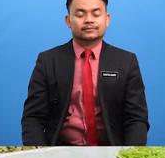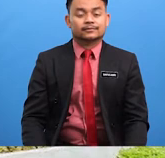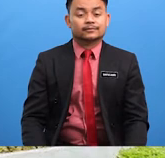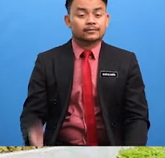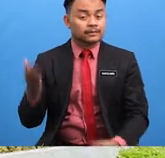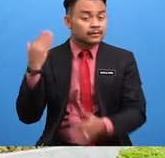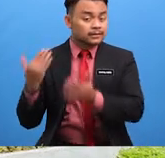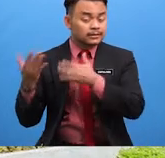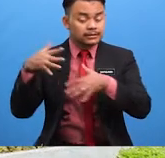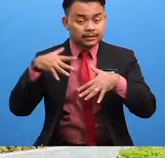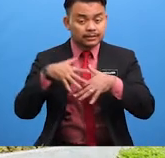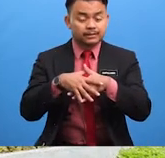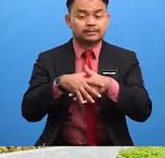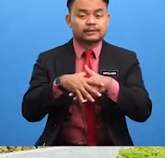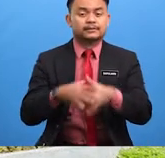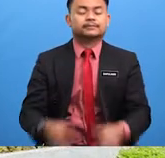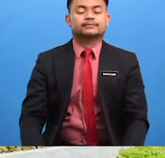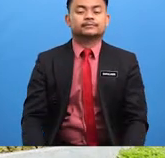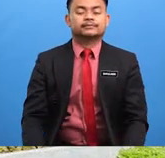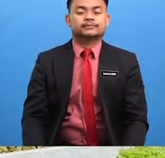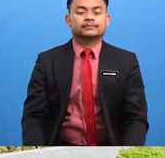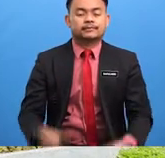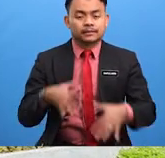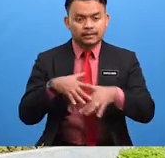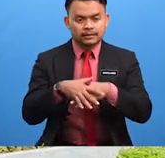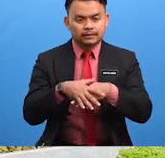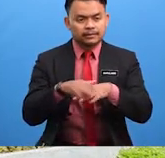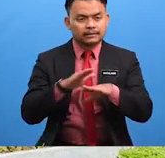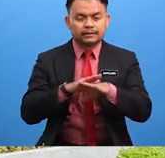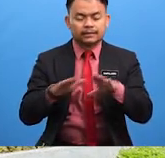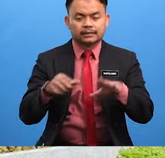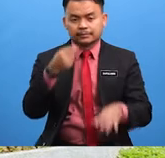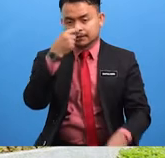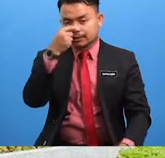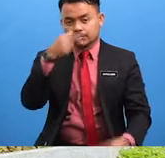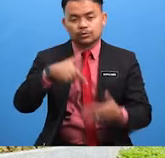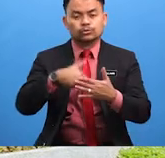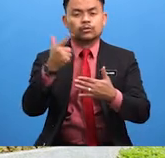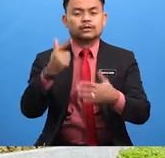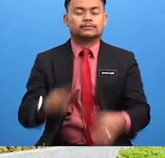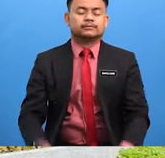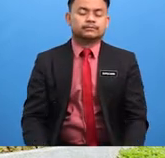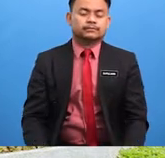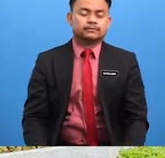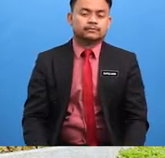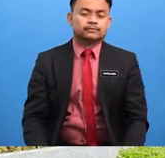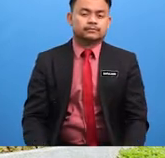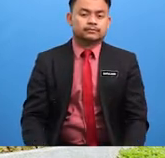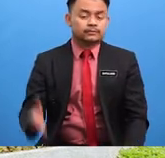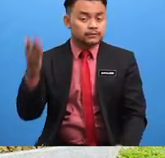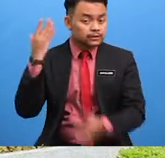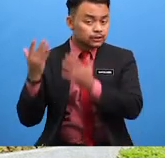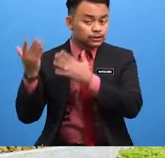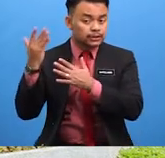Anyaman merupakan seni tradisi yang tiada pengaruh luar. Sejarah anyaman adalah sama dengan